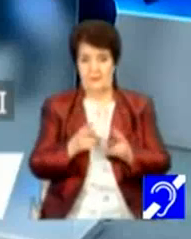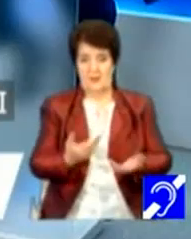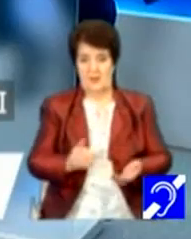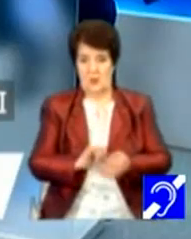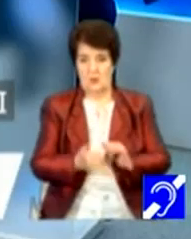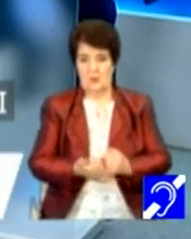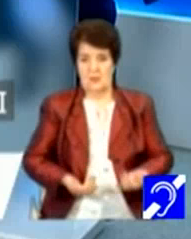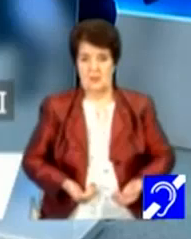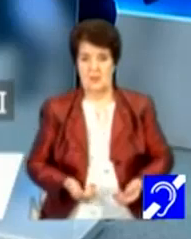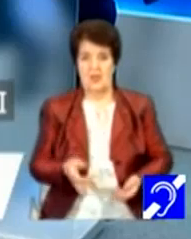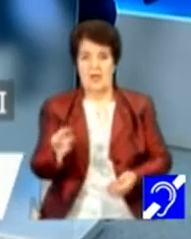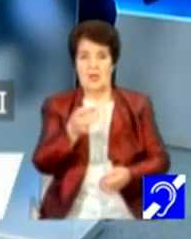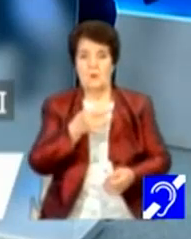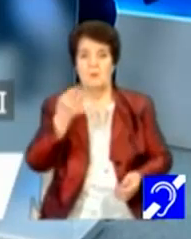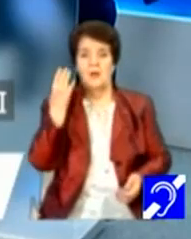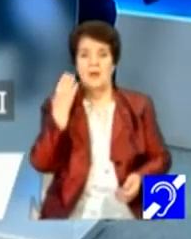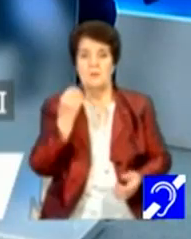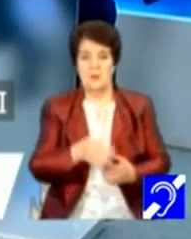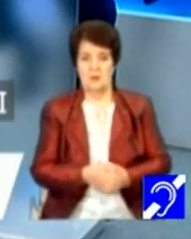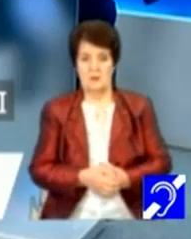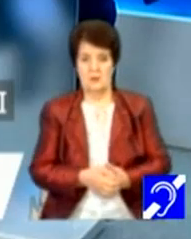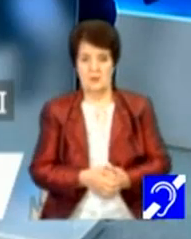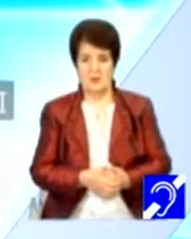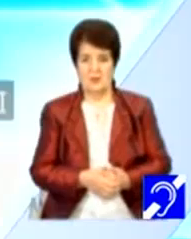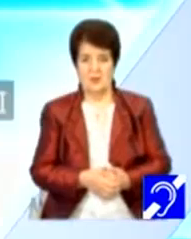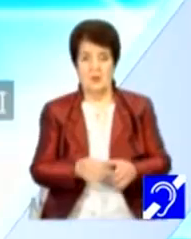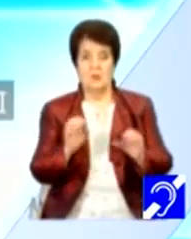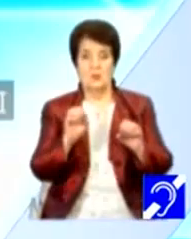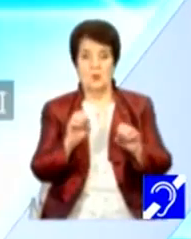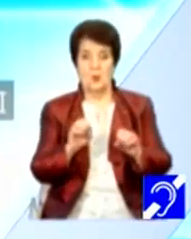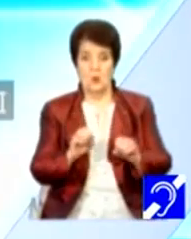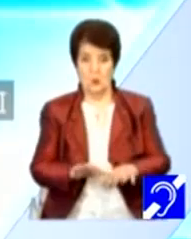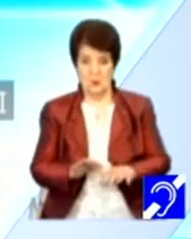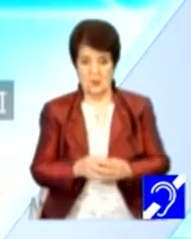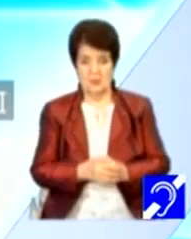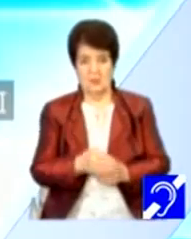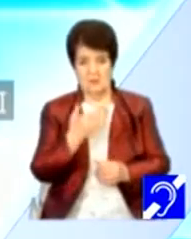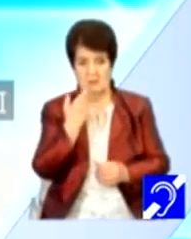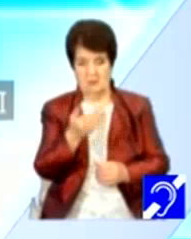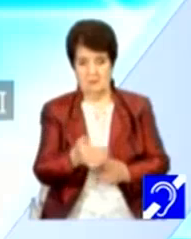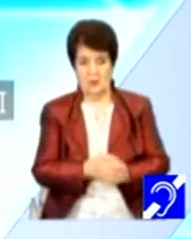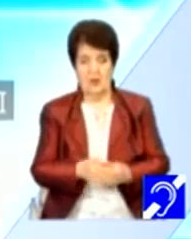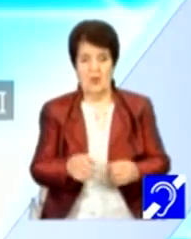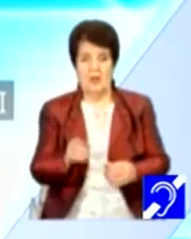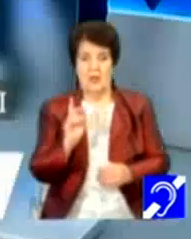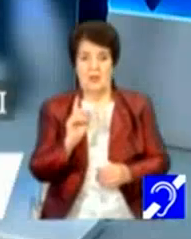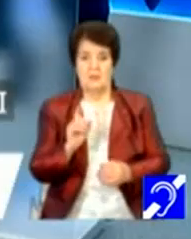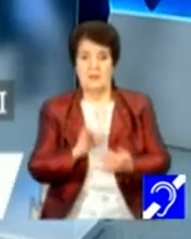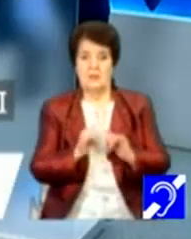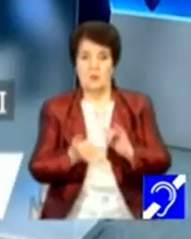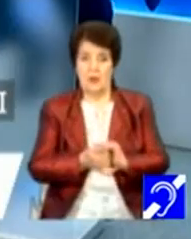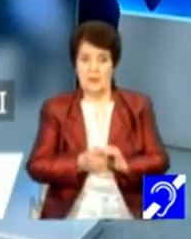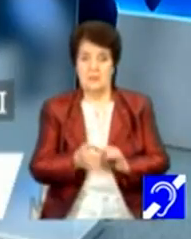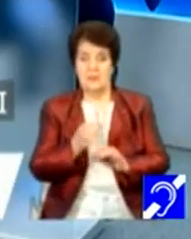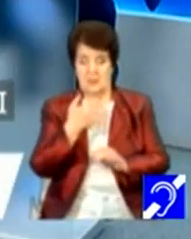trai. Republica Moldova... Soluții pentru soluții, a rezolva problema astea. Că descrierea situației o